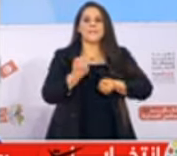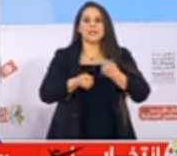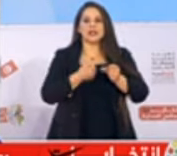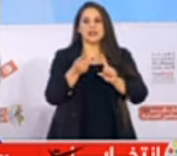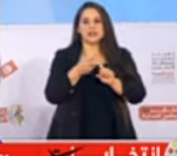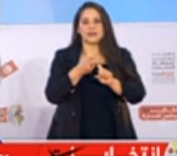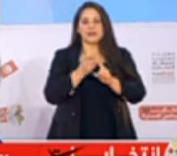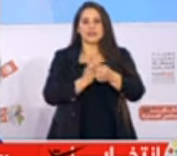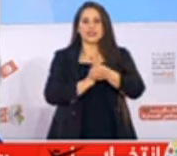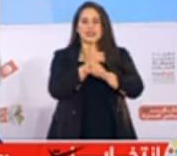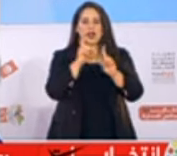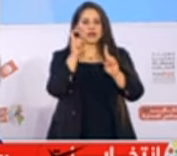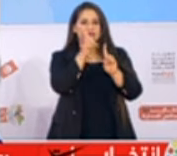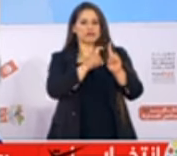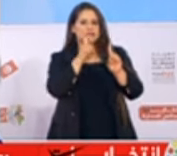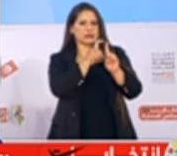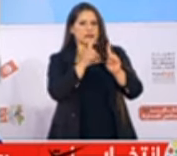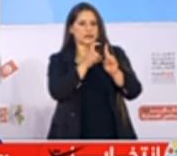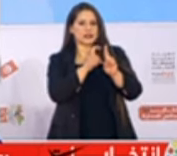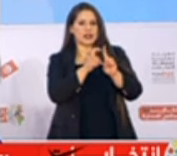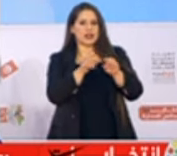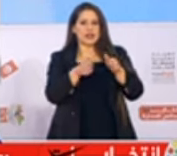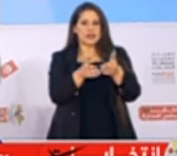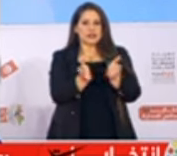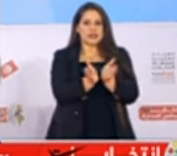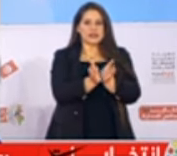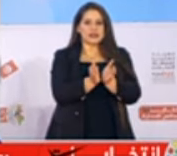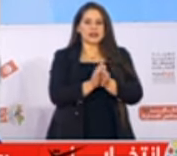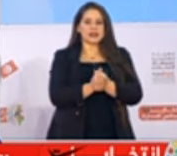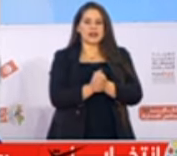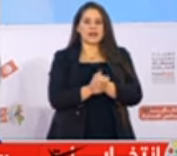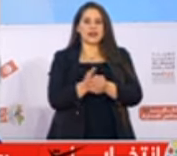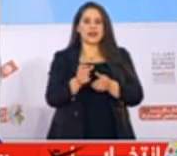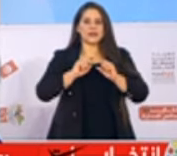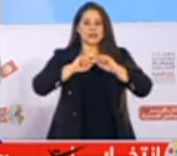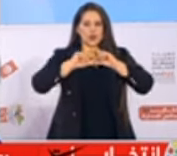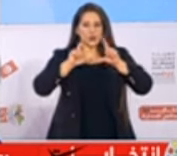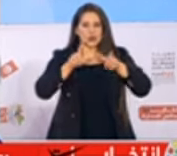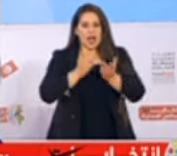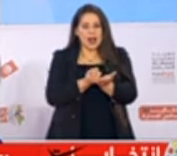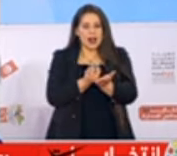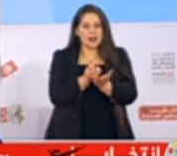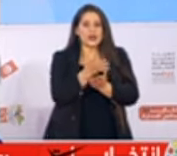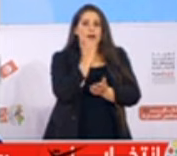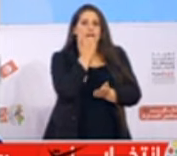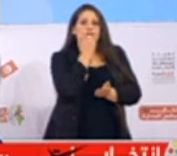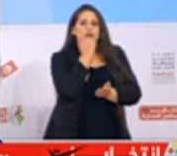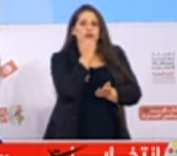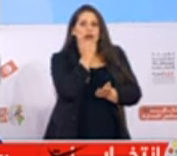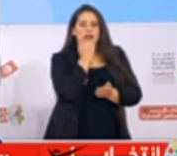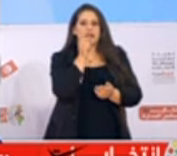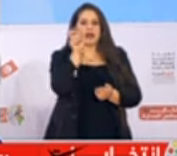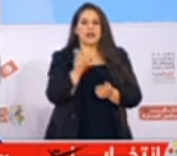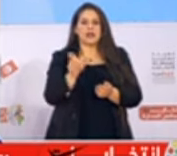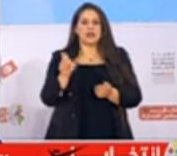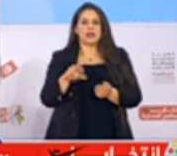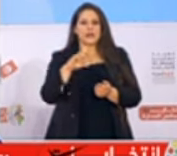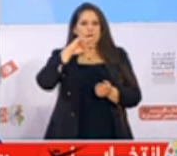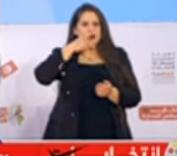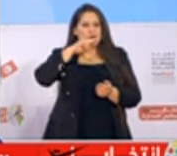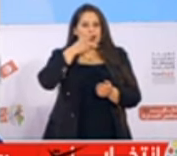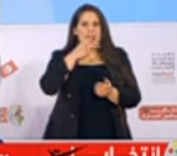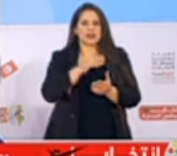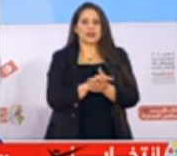الإساءة للهيئة، القذف العلني، الثلب، نشر الأخبار الزائفة، تضليل الناخبين، نشر الأخبار